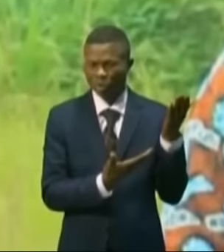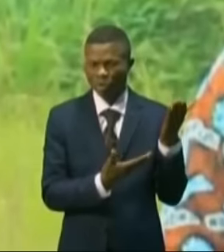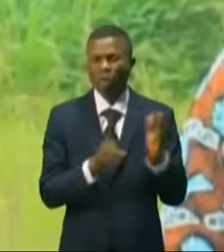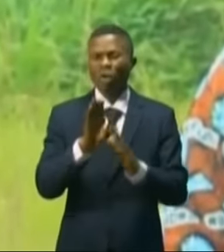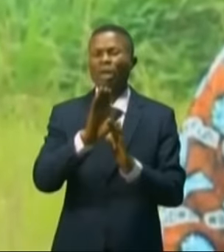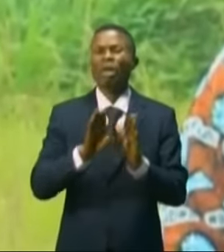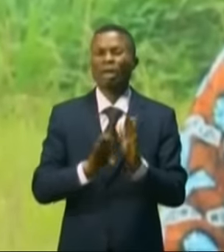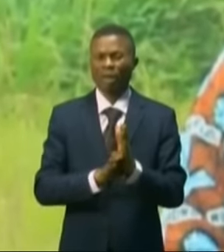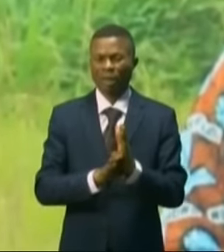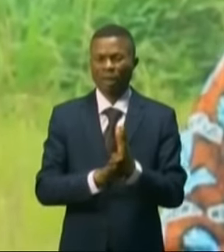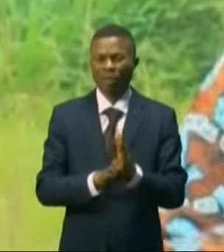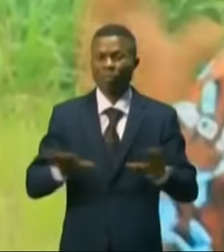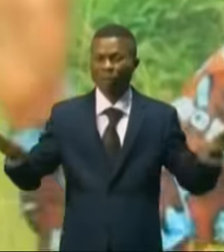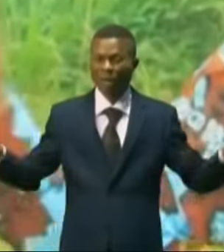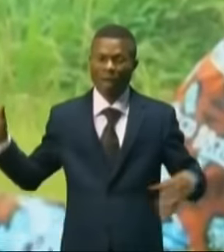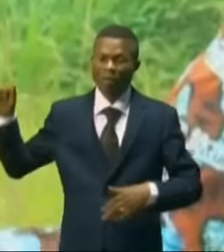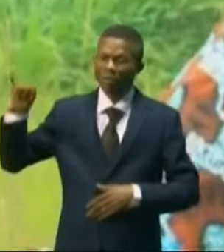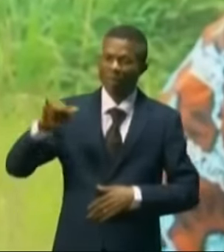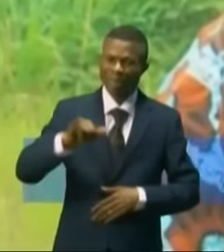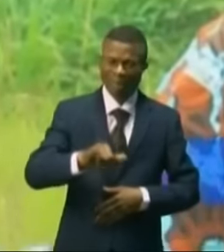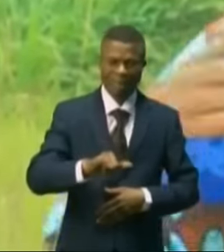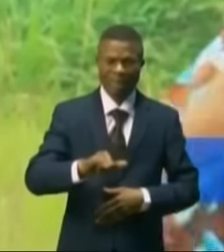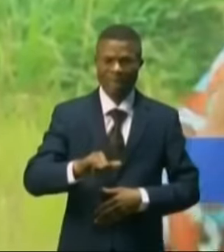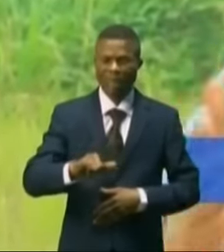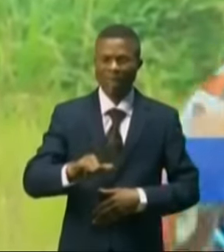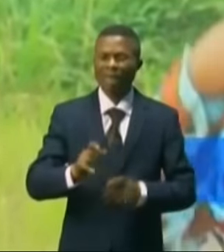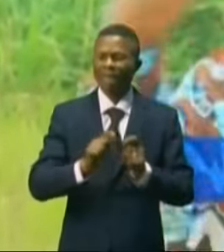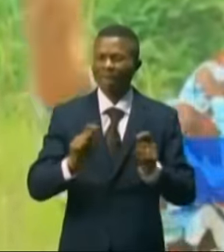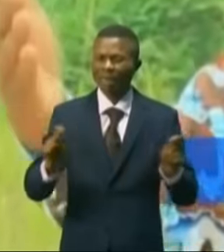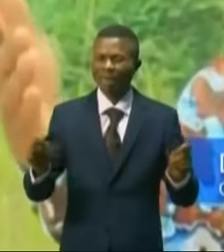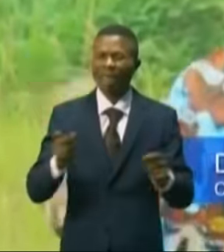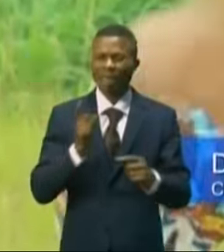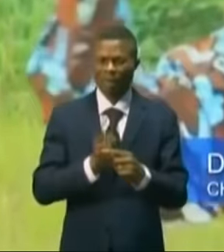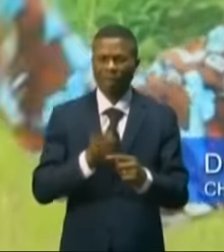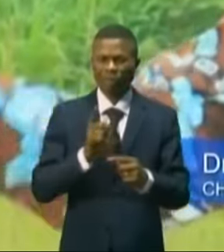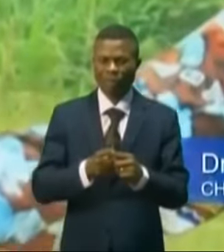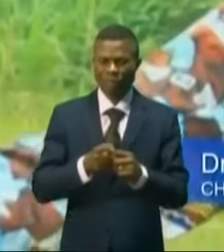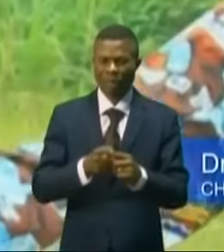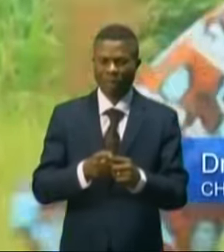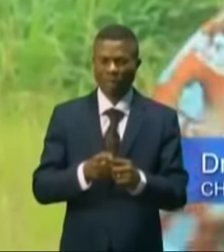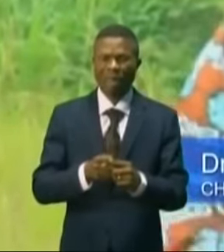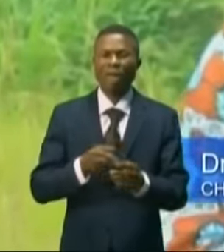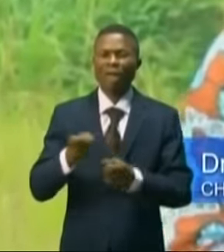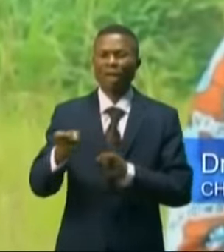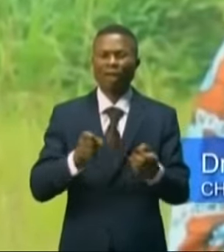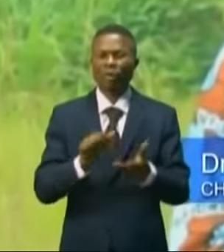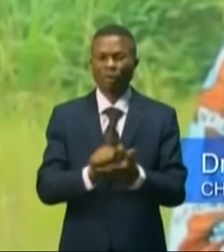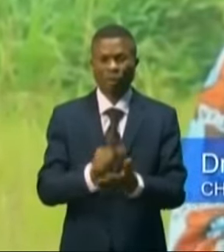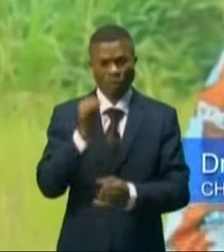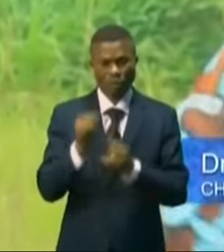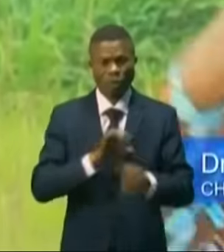conditions des aviateurs sont très difficiles à gérer. Donc si elles se